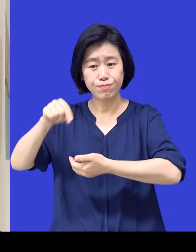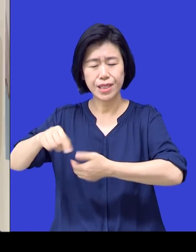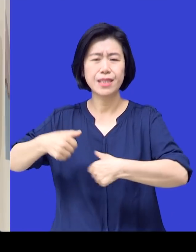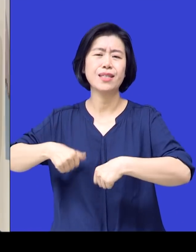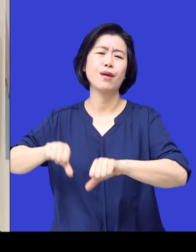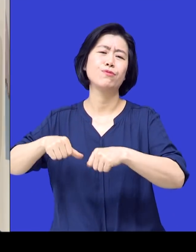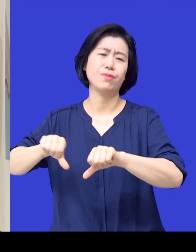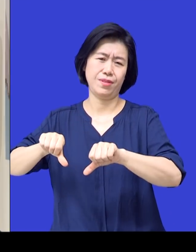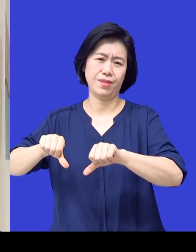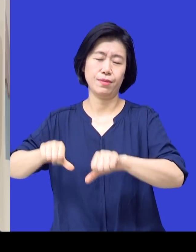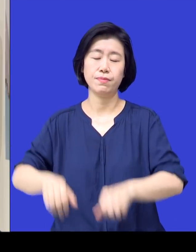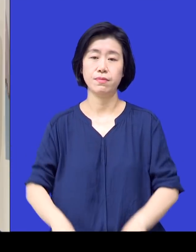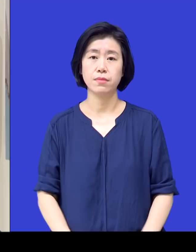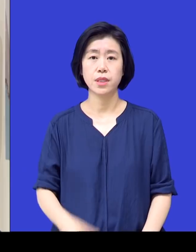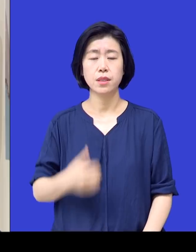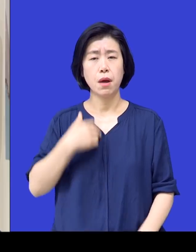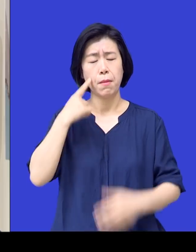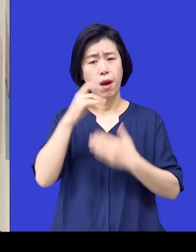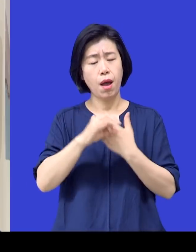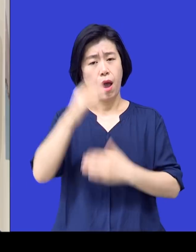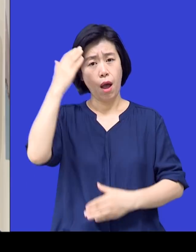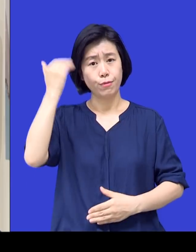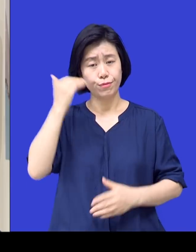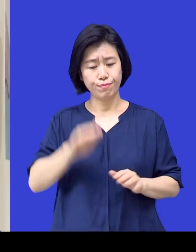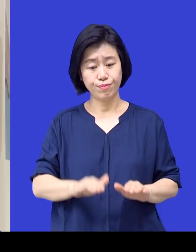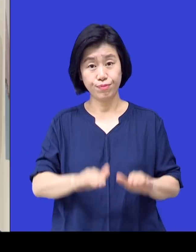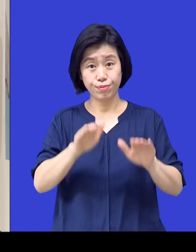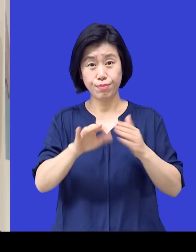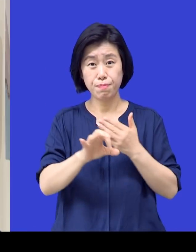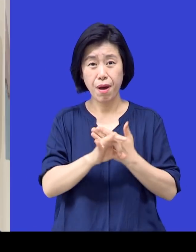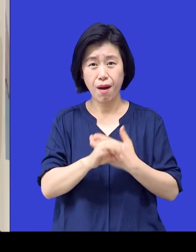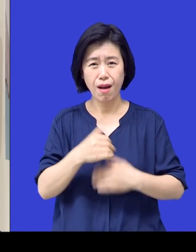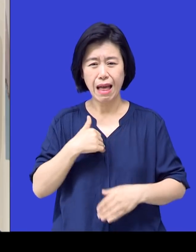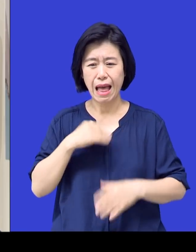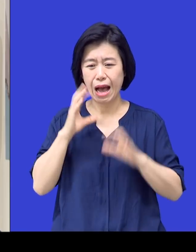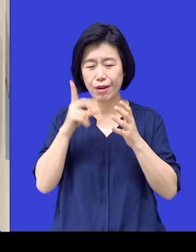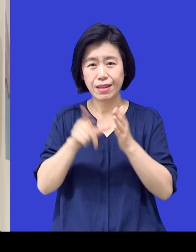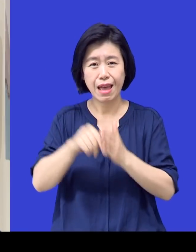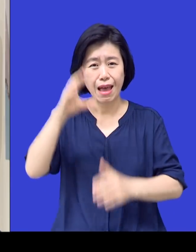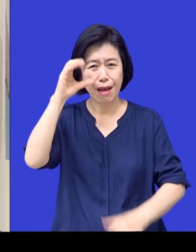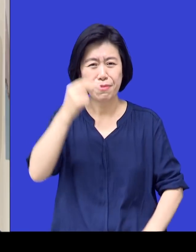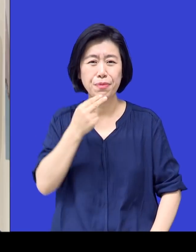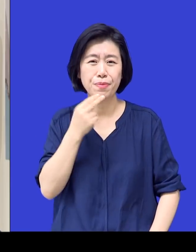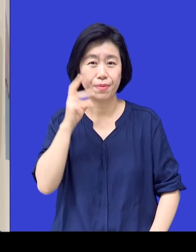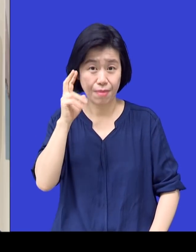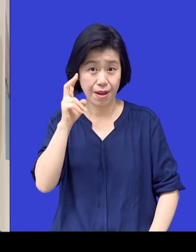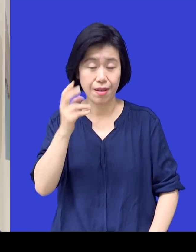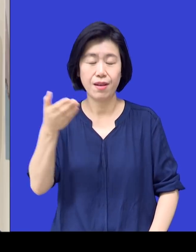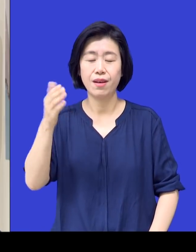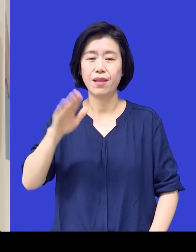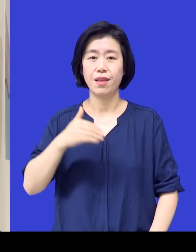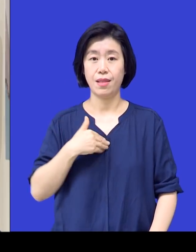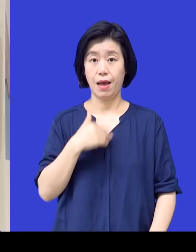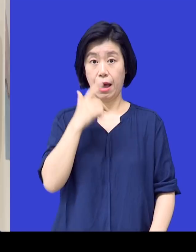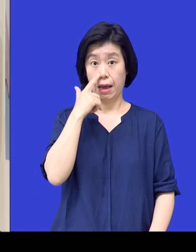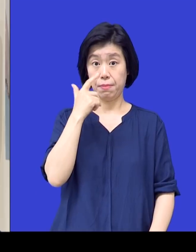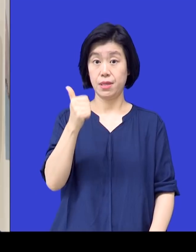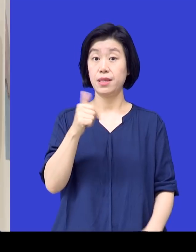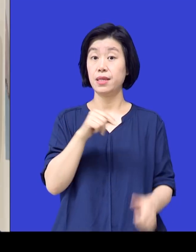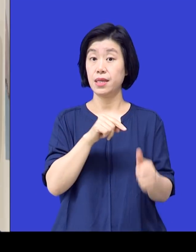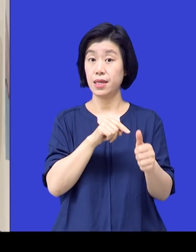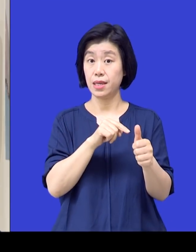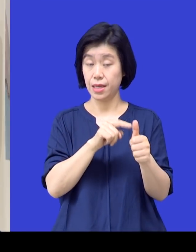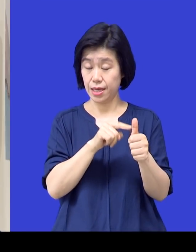네. 아마 한국에 있었으면 그런 일이 없었을 건데 네. 저희 아버님이 한